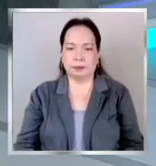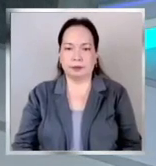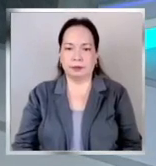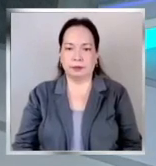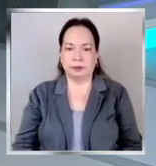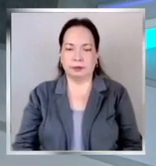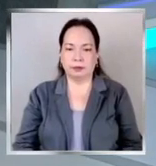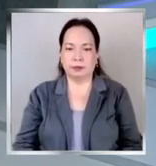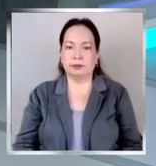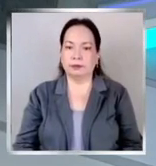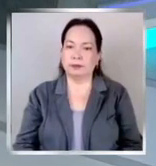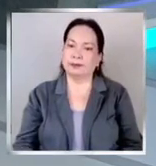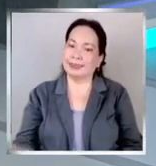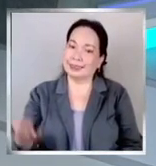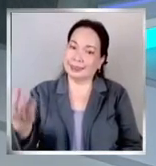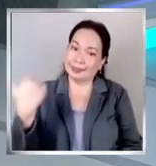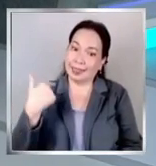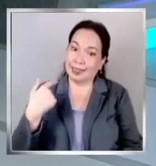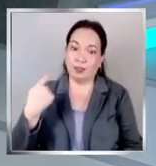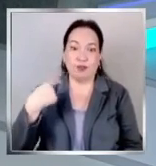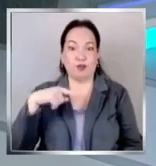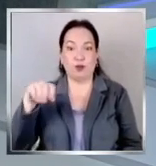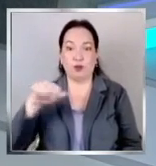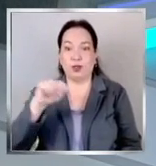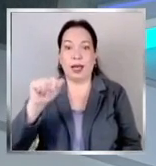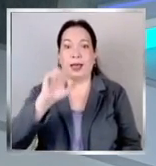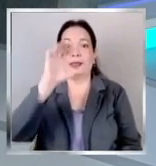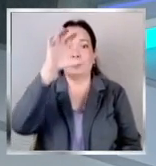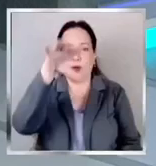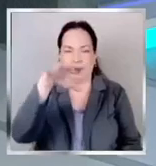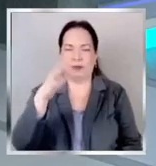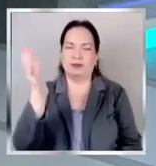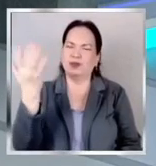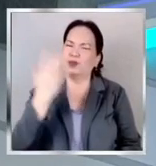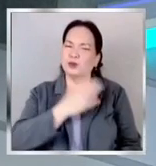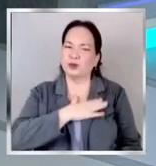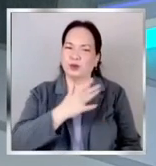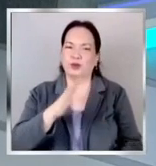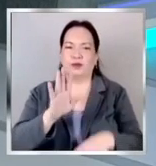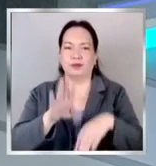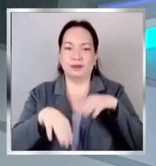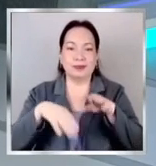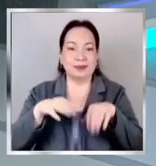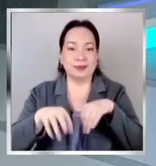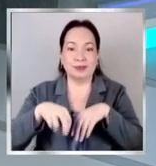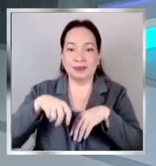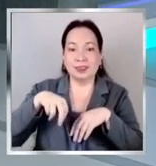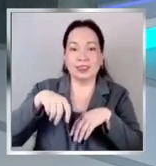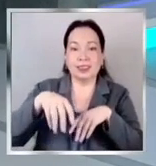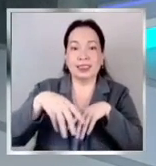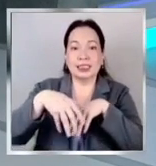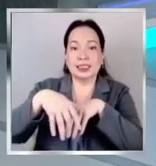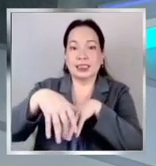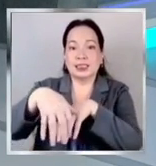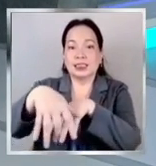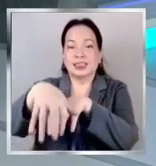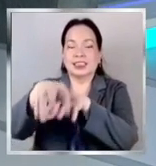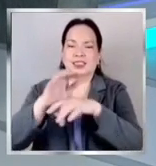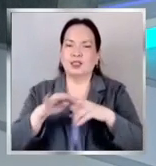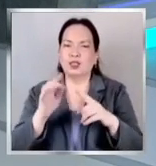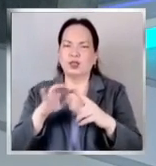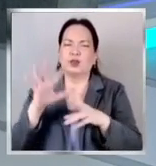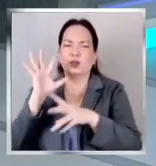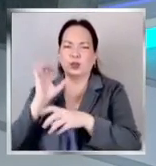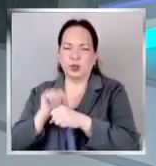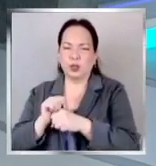Tayo na sa Antipolo at doon, mag-alay-lakad tayo. Ang tradisyon kasing yan, sa kauna-unahang International Shrine sa